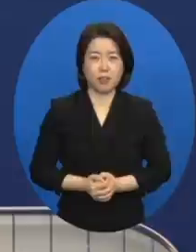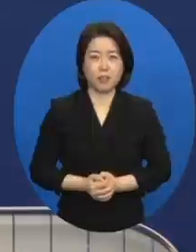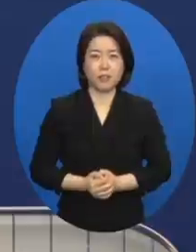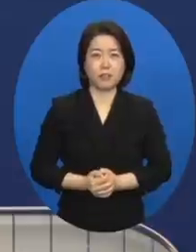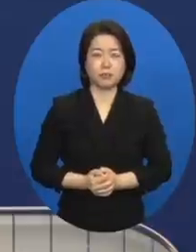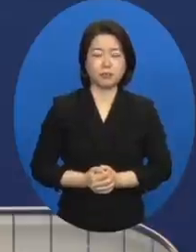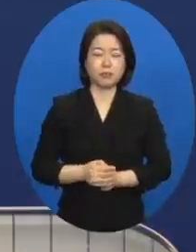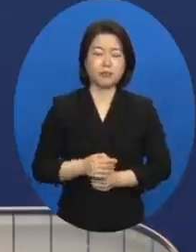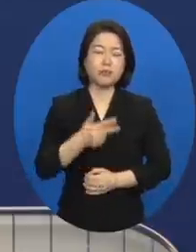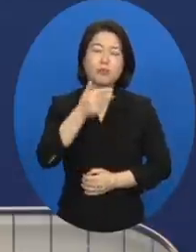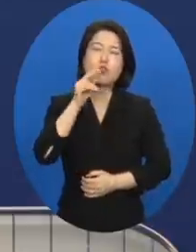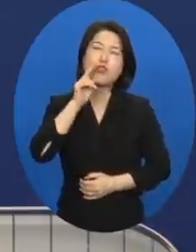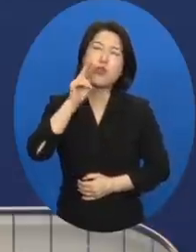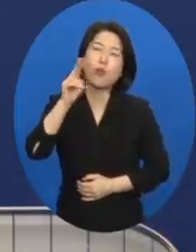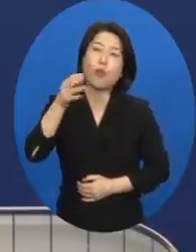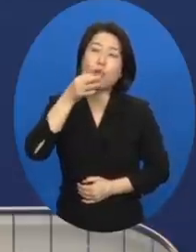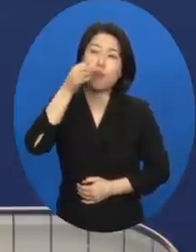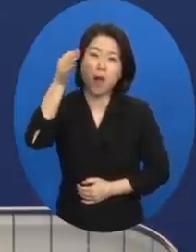주입새 넣고